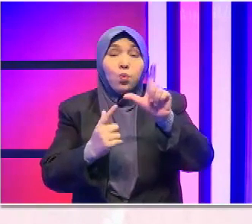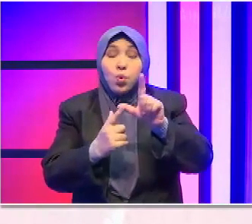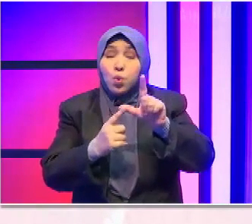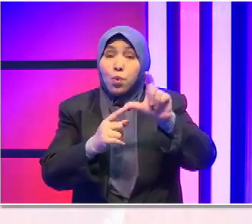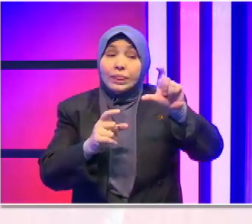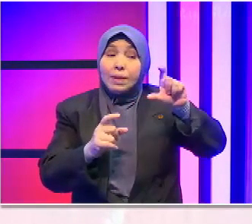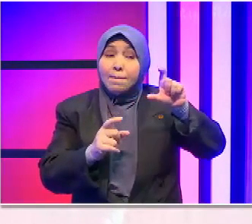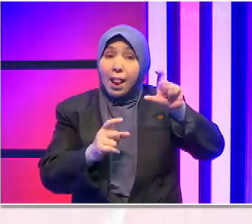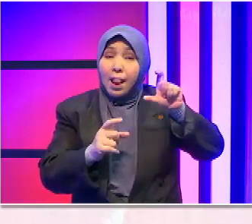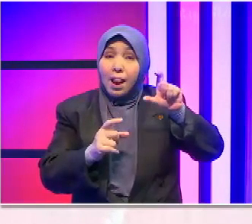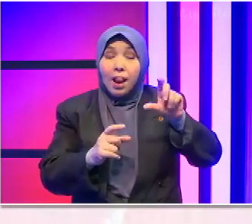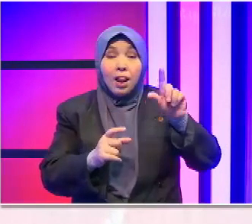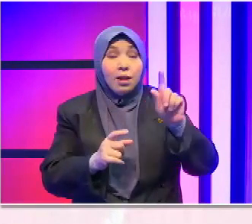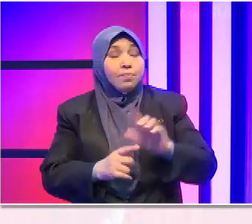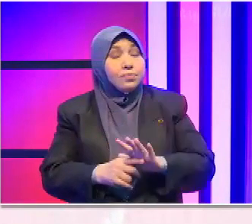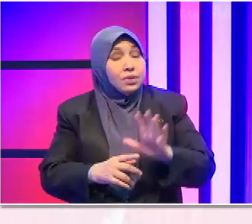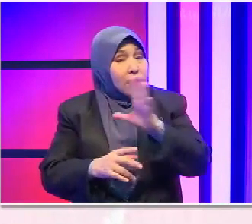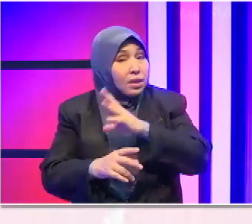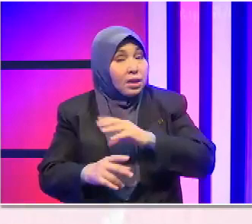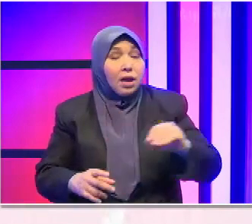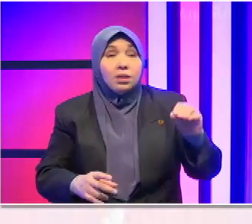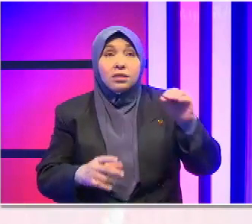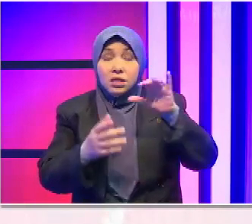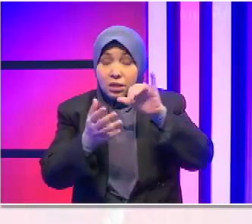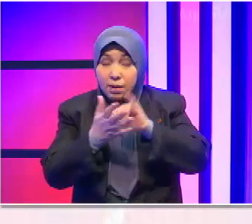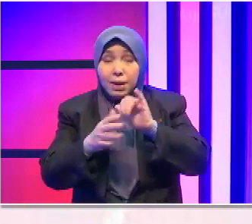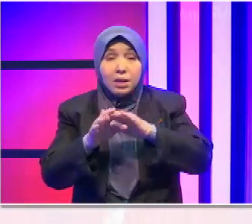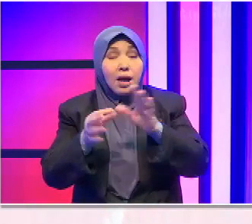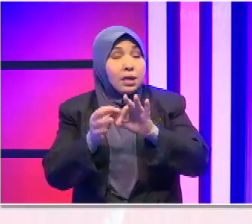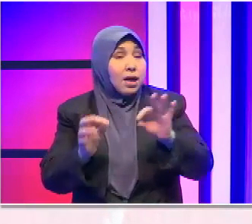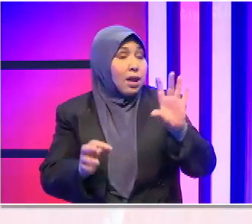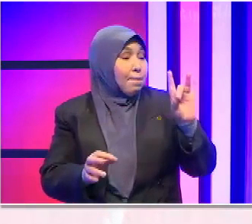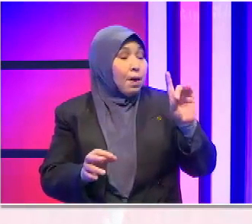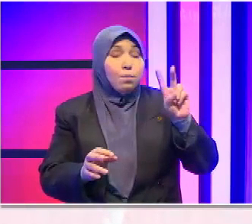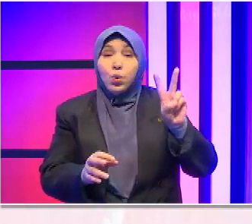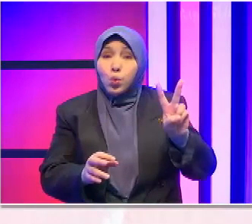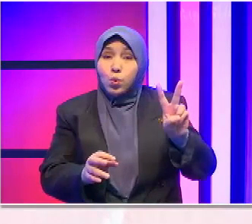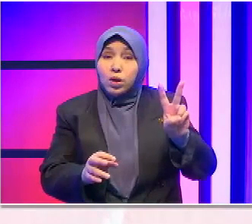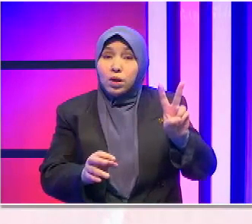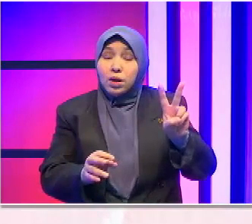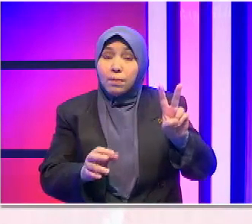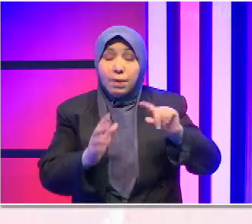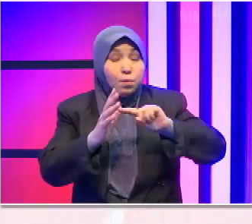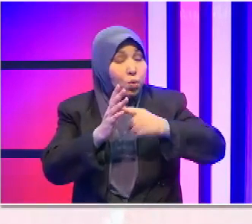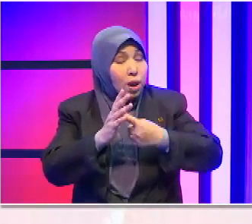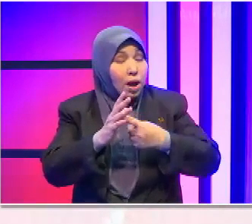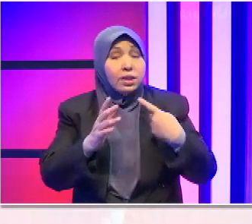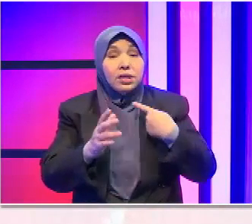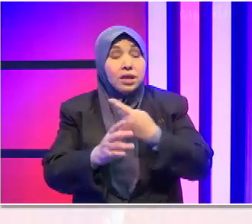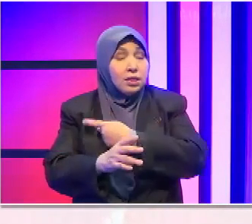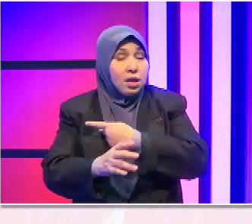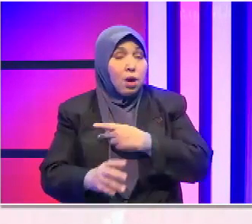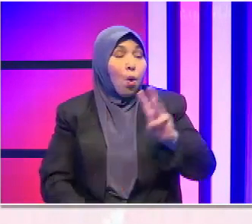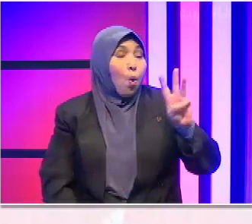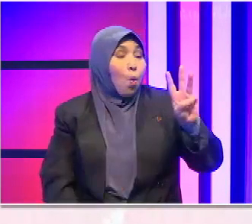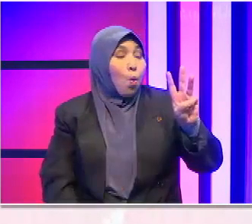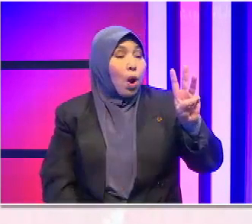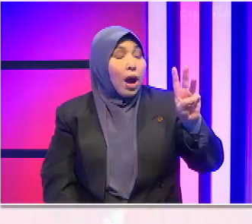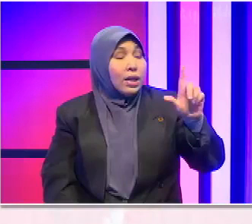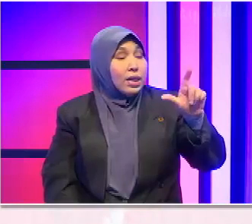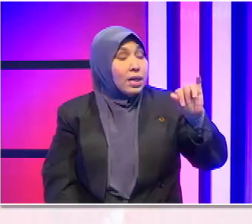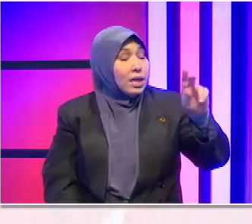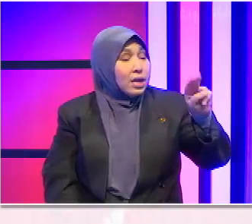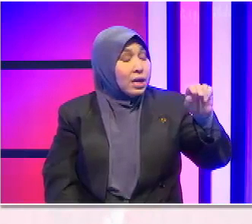mufakhamah diantaranya ya itulah pada ayat yang ke-82 permulaan kita itu W minus